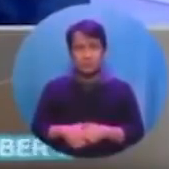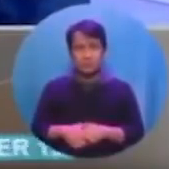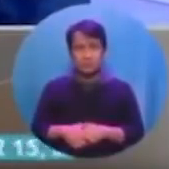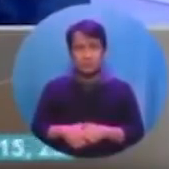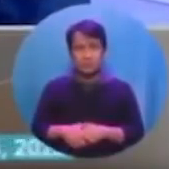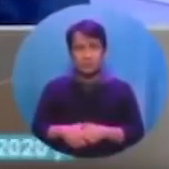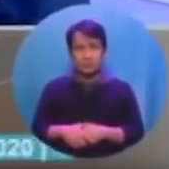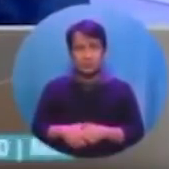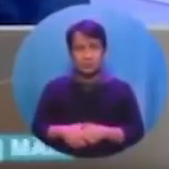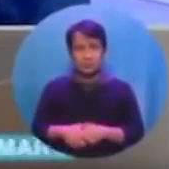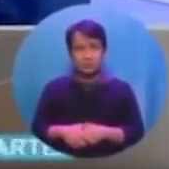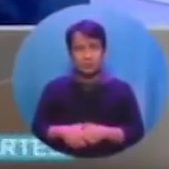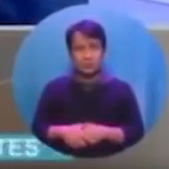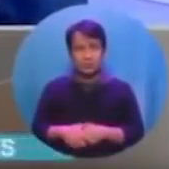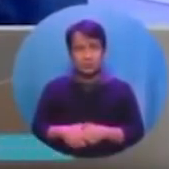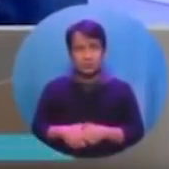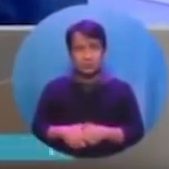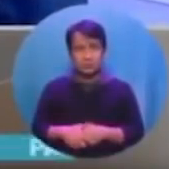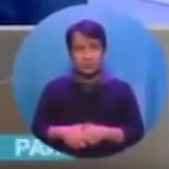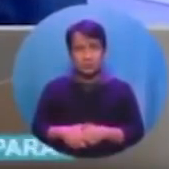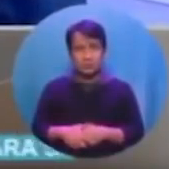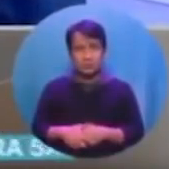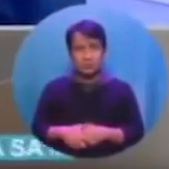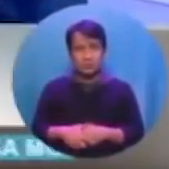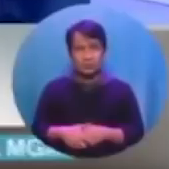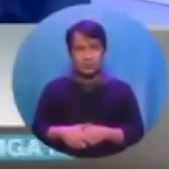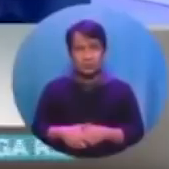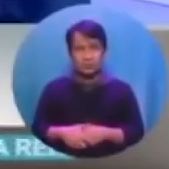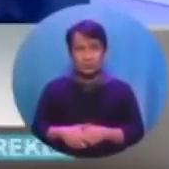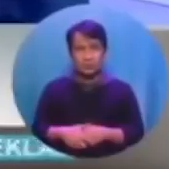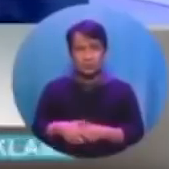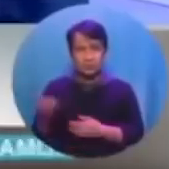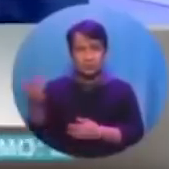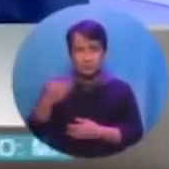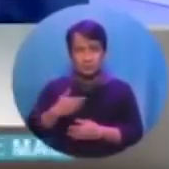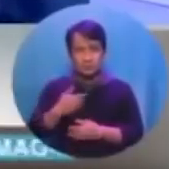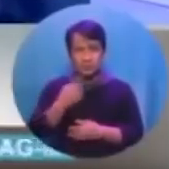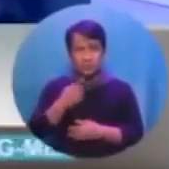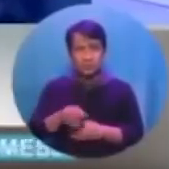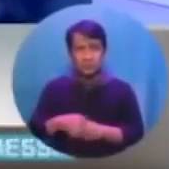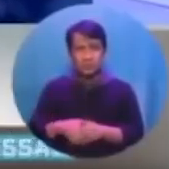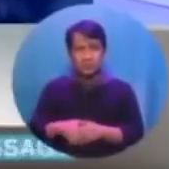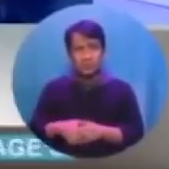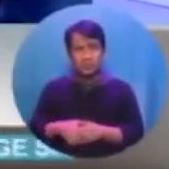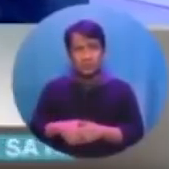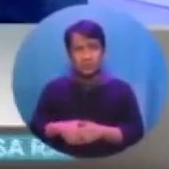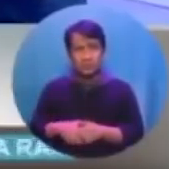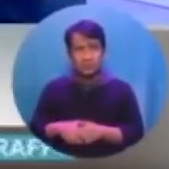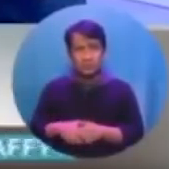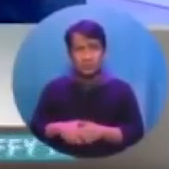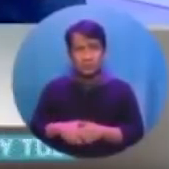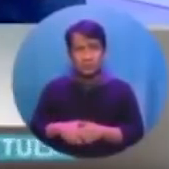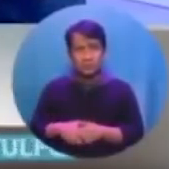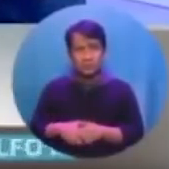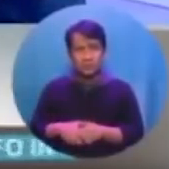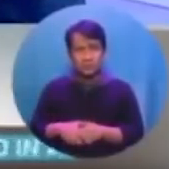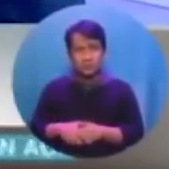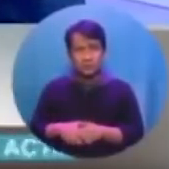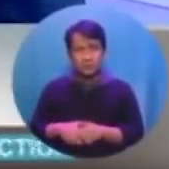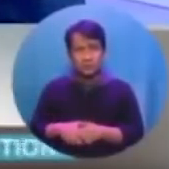Pasensya na po, nay, ha? Kasi tumutulong din po kayo pag-imbestiga dahil inilapit niyo po sa amin to. Nais po namin makatulong lamang.